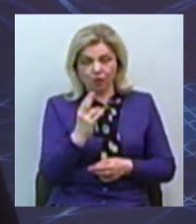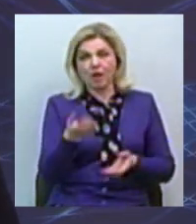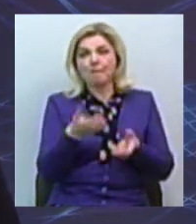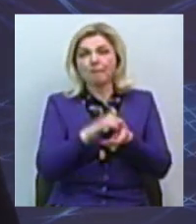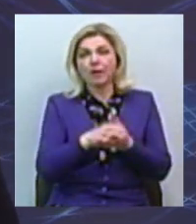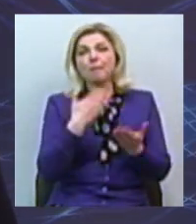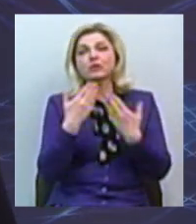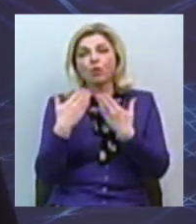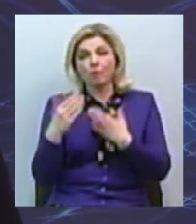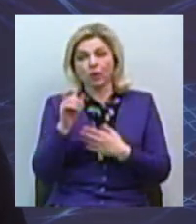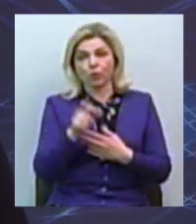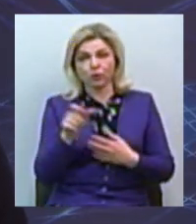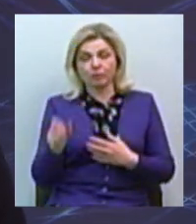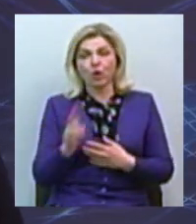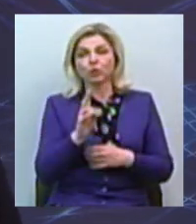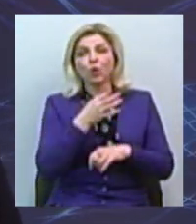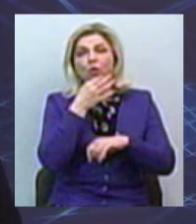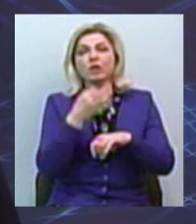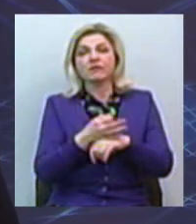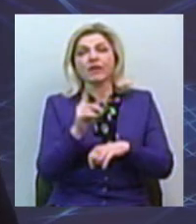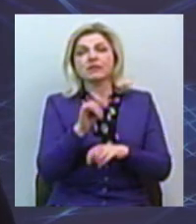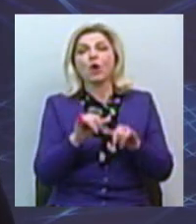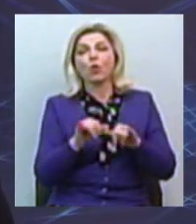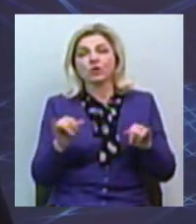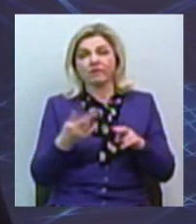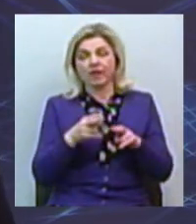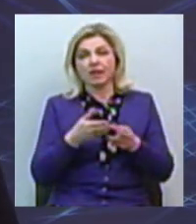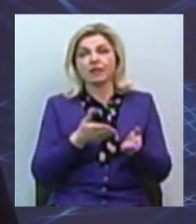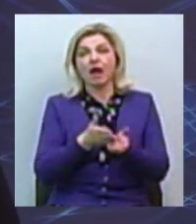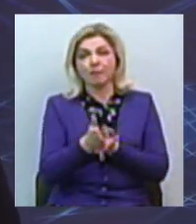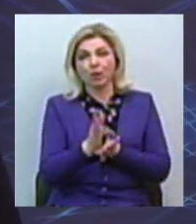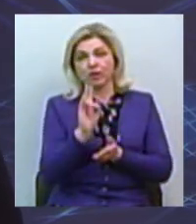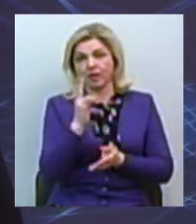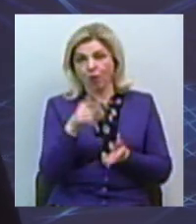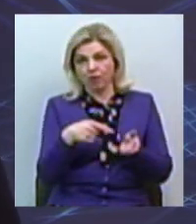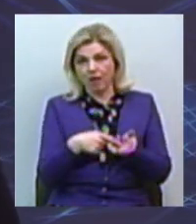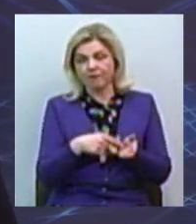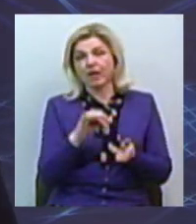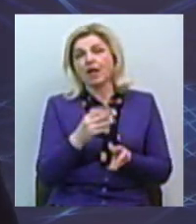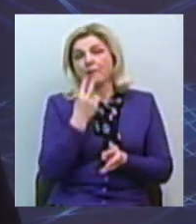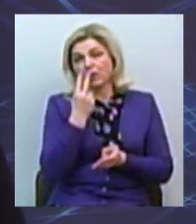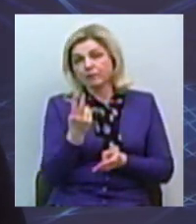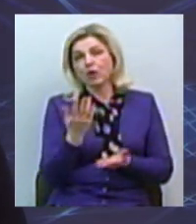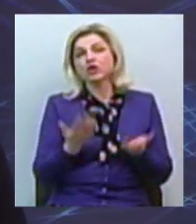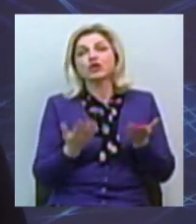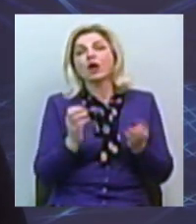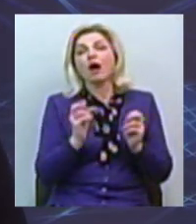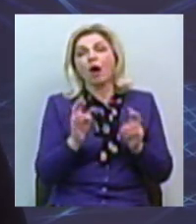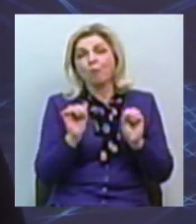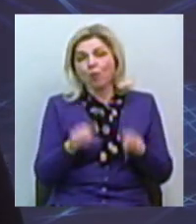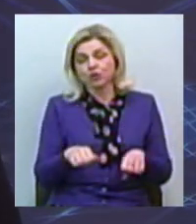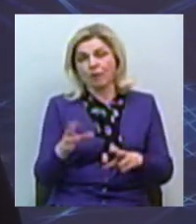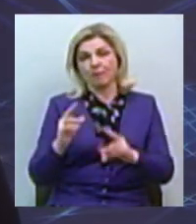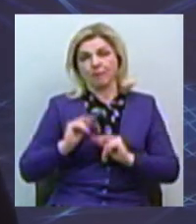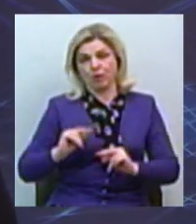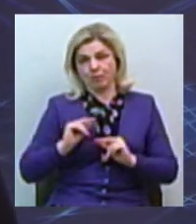які відповідають за розвиток цього напрямку у Миколаєві, а також подивитись, чи ми можемо, як ми можемо співпрацювати